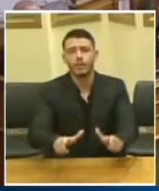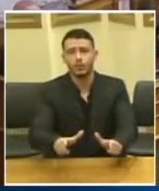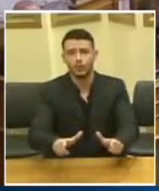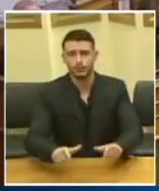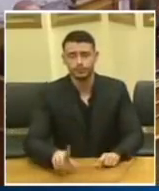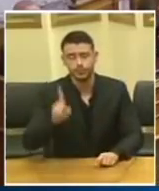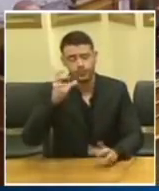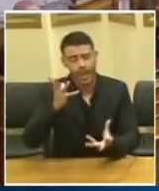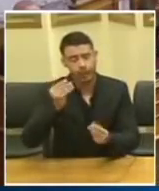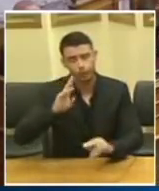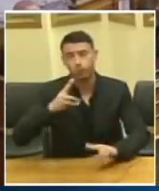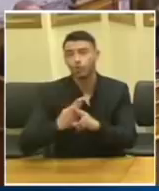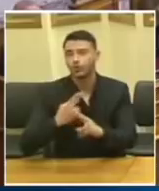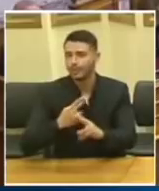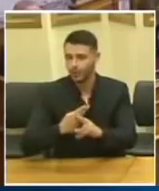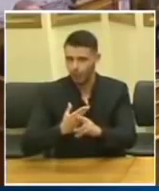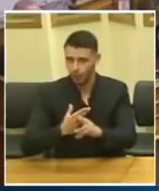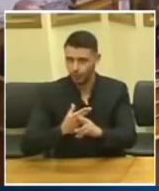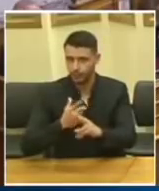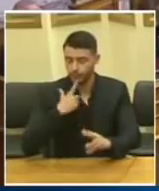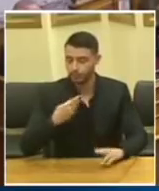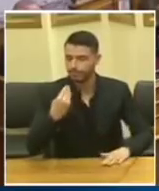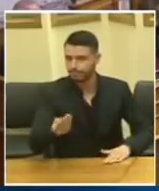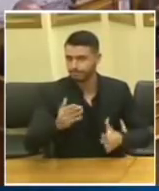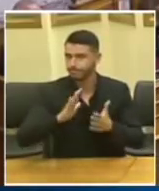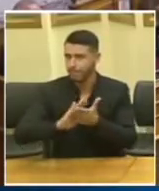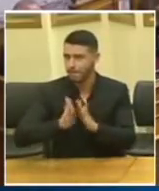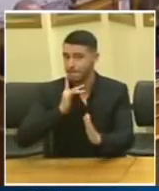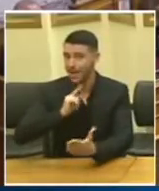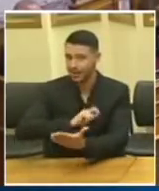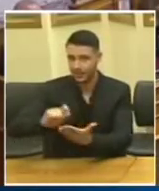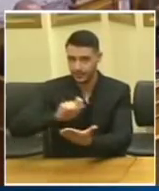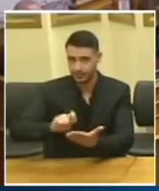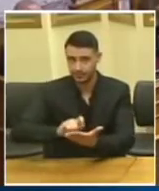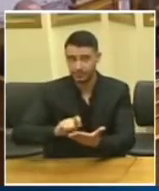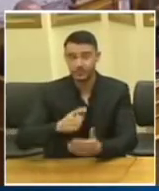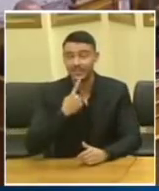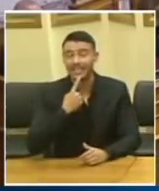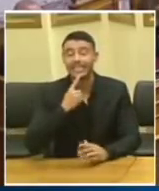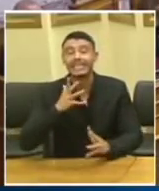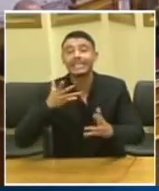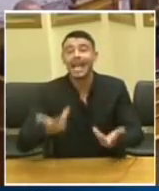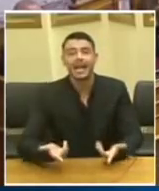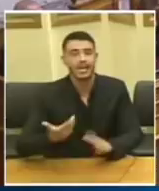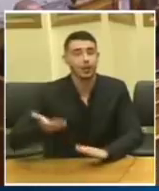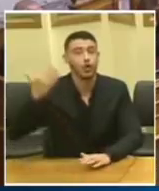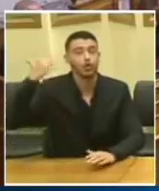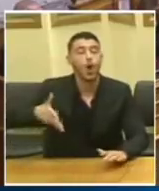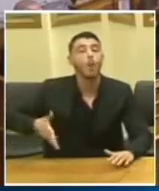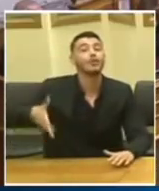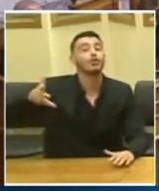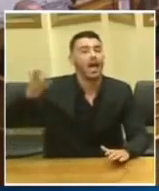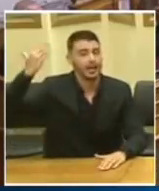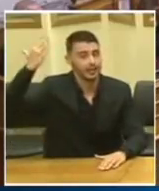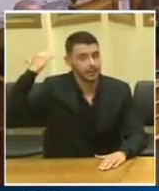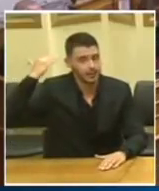έχει ενδιαφέρον να κατατεθεί στα πρακτικά είναι το τι ακριβώς έλεγε τότε ο Κωνσταντίνος Μητσοτάκης σε μια